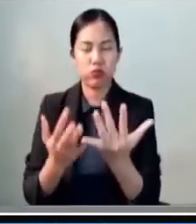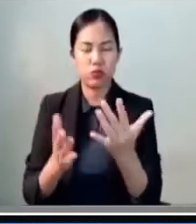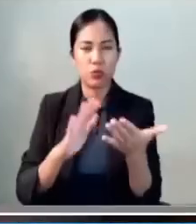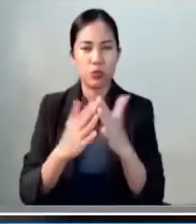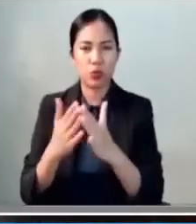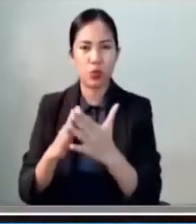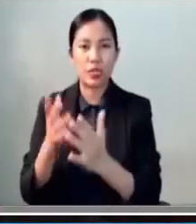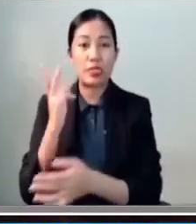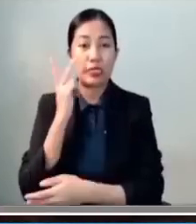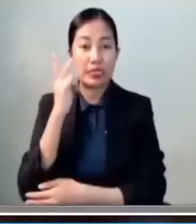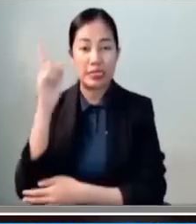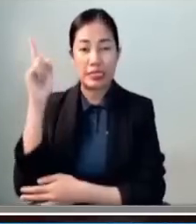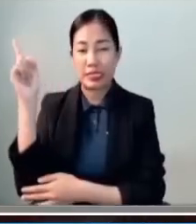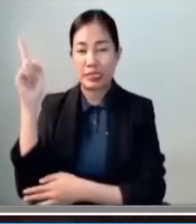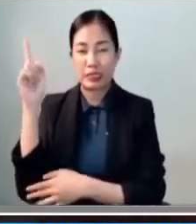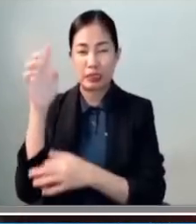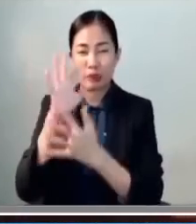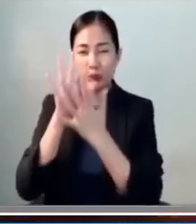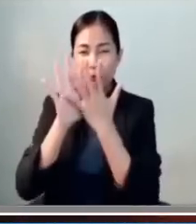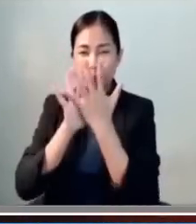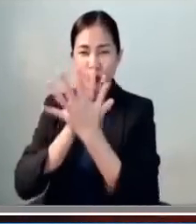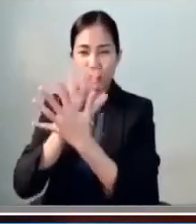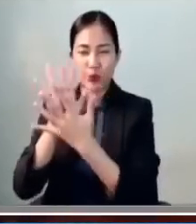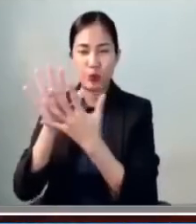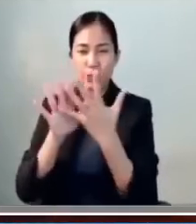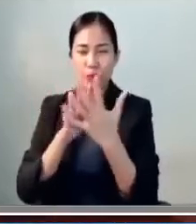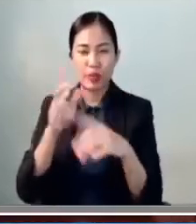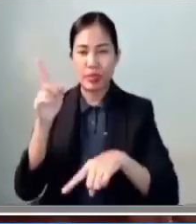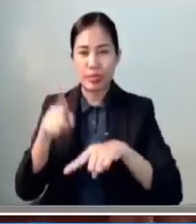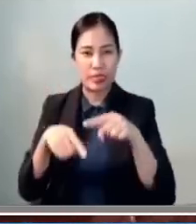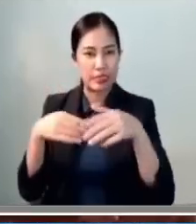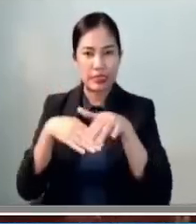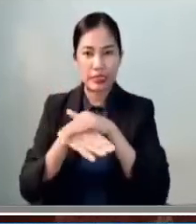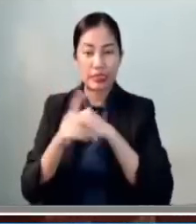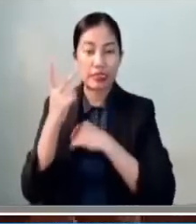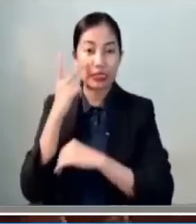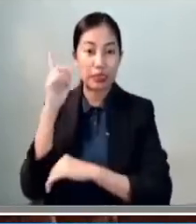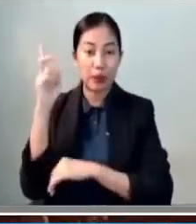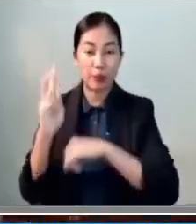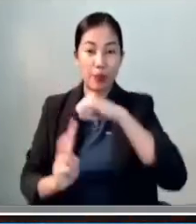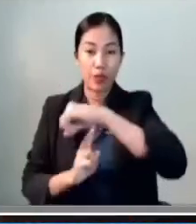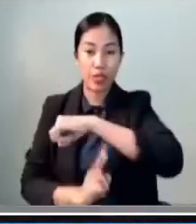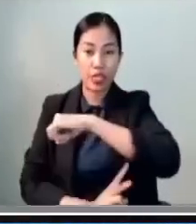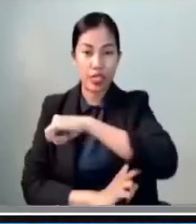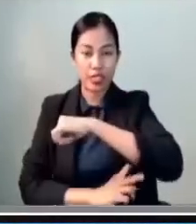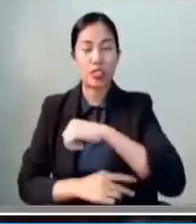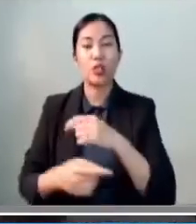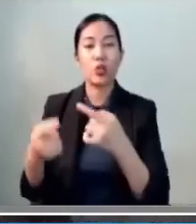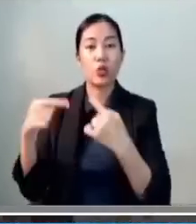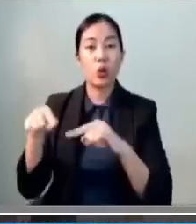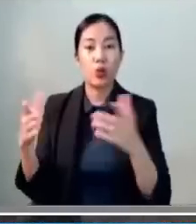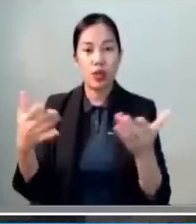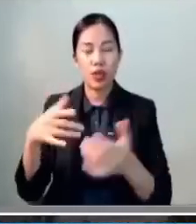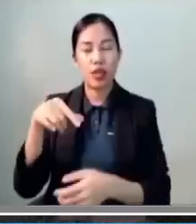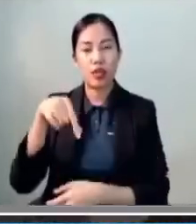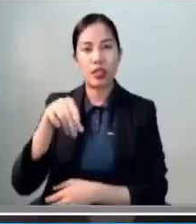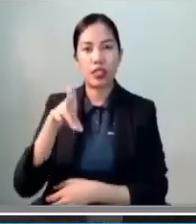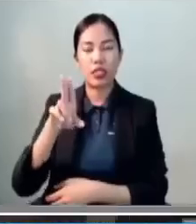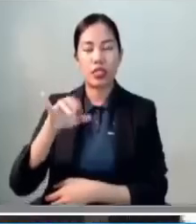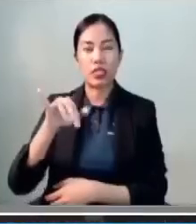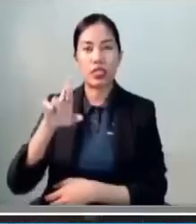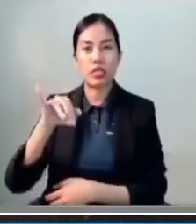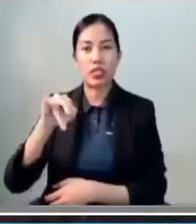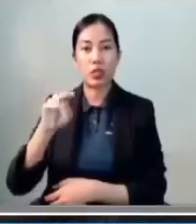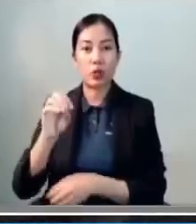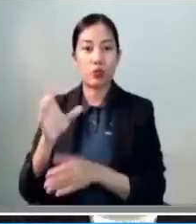uso hanggang sa hindi na madaanan ng mga motorista ang tulay na patungong Quirino Highway. Apektado rin ang mga bahay sa ilalim ng isa